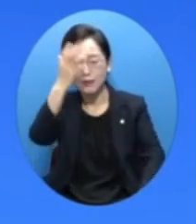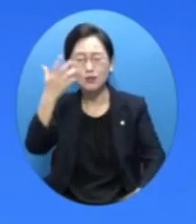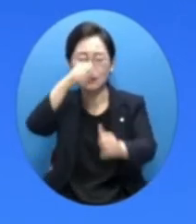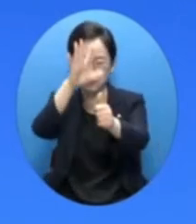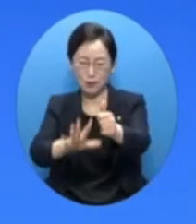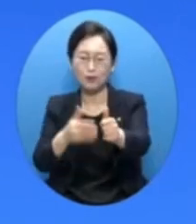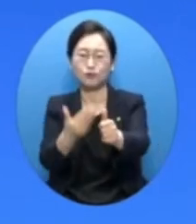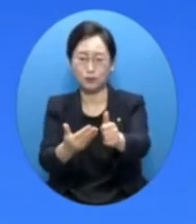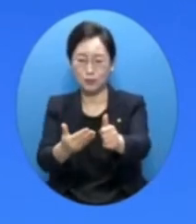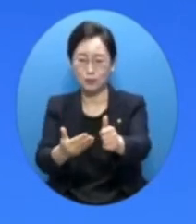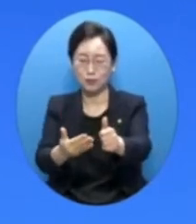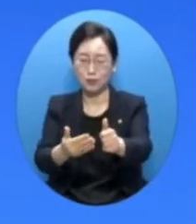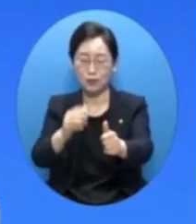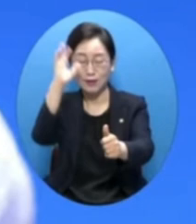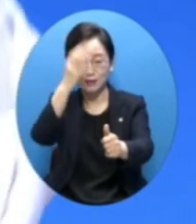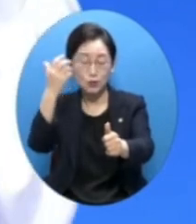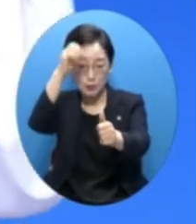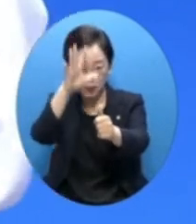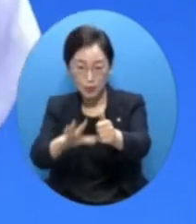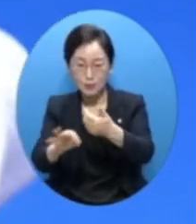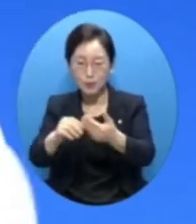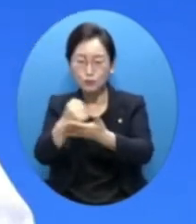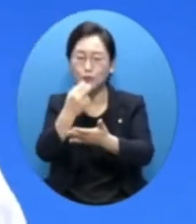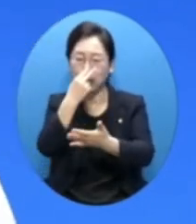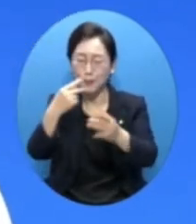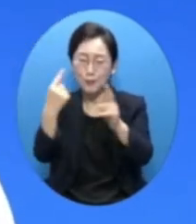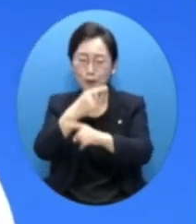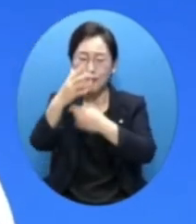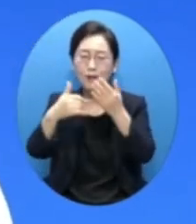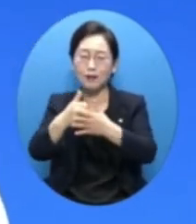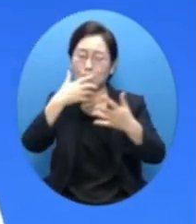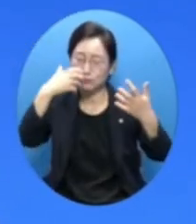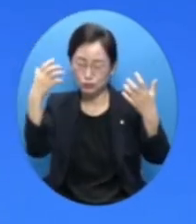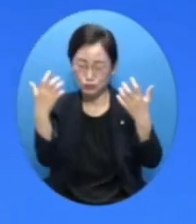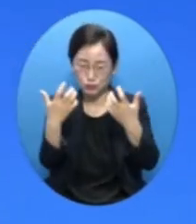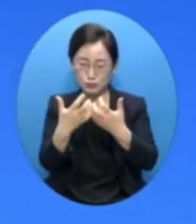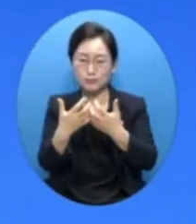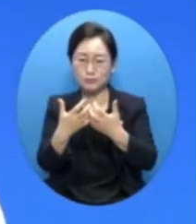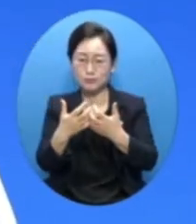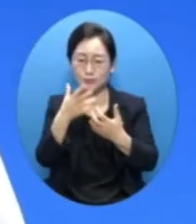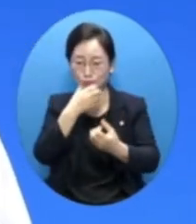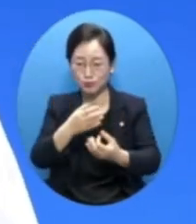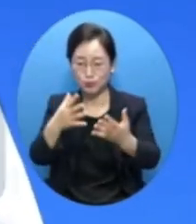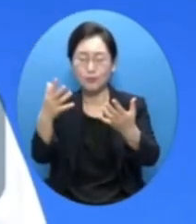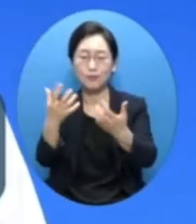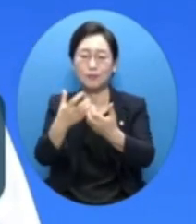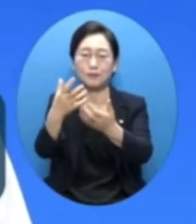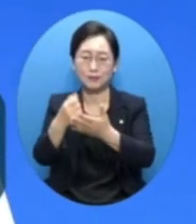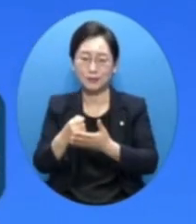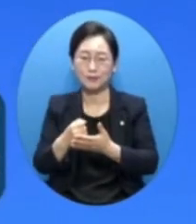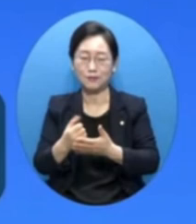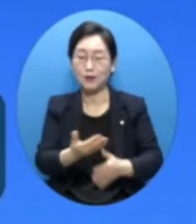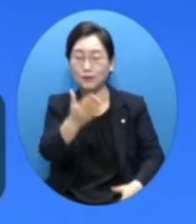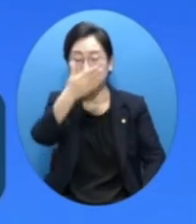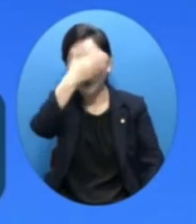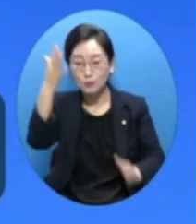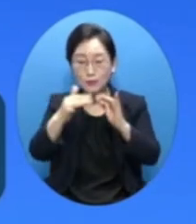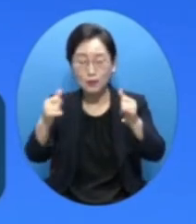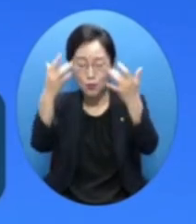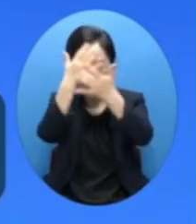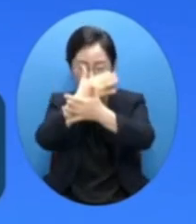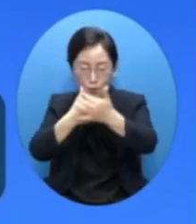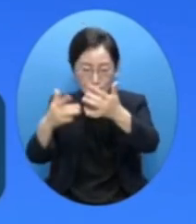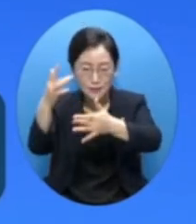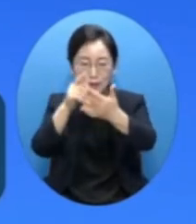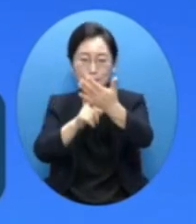그의 운명이 바뀌어지고 일생이 하나님의 축복으로 넘쳐나게 되는 것입니다. 너희 젊은이들은 환상을 본다 그랬습니다. 이